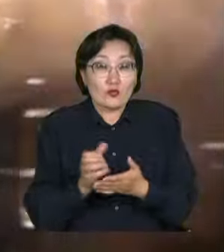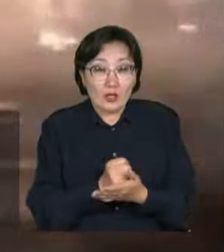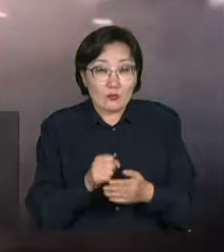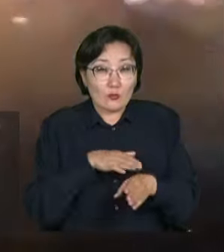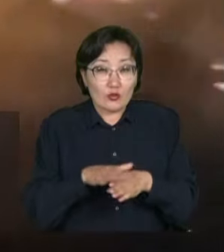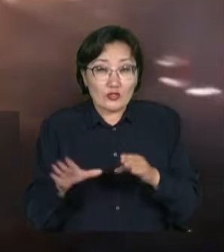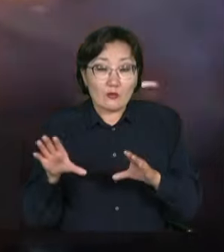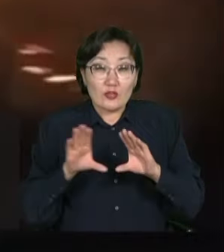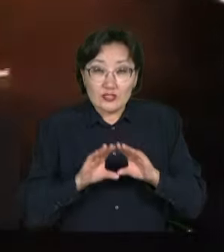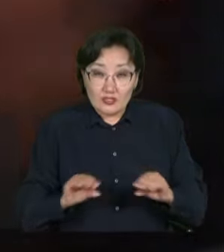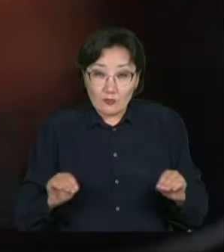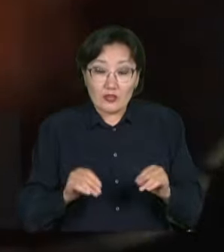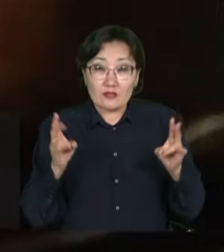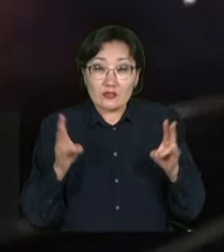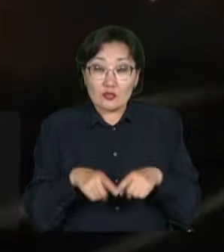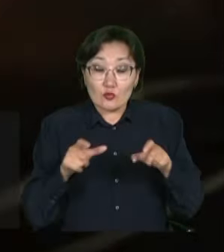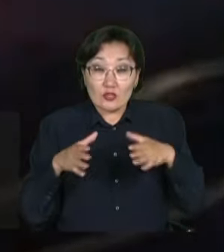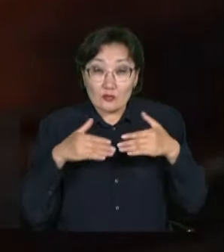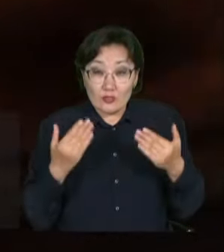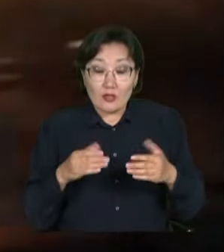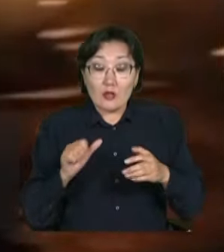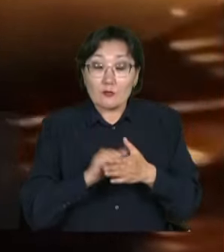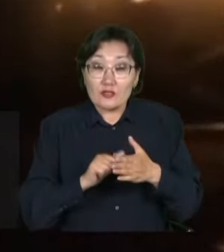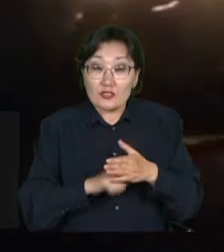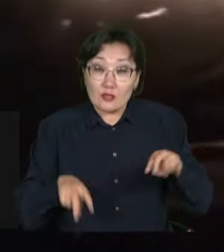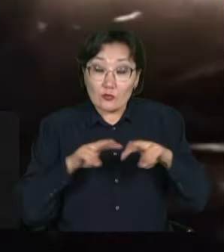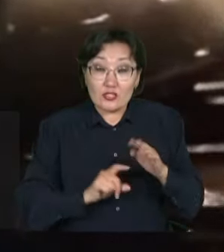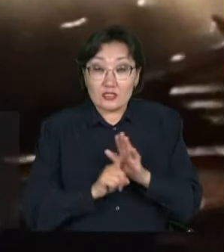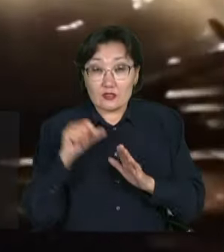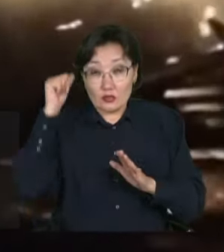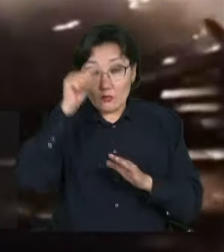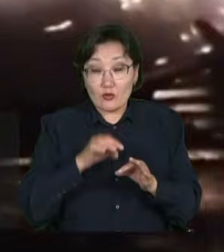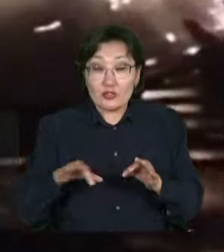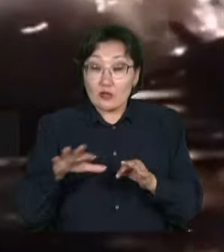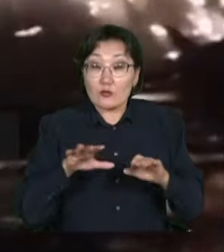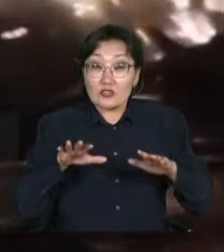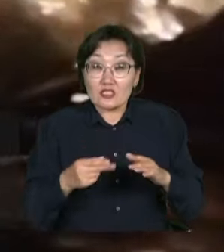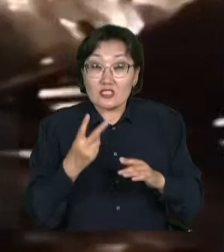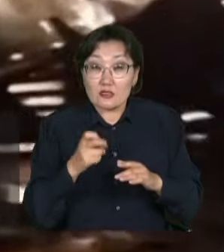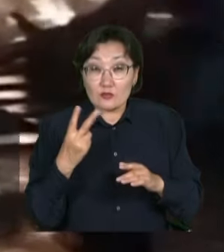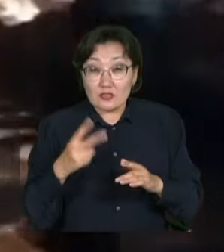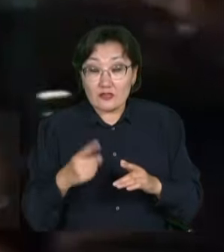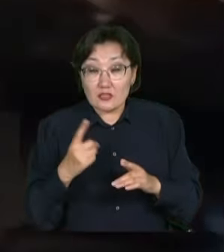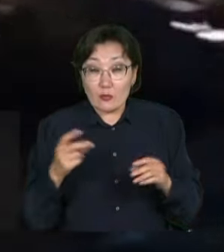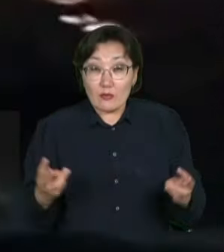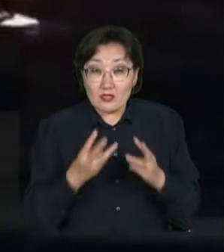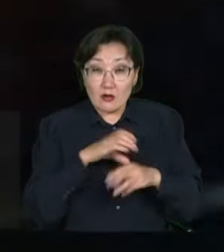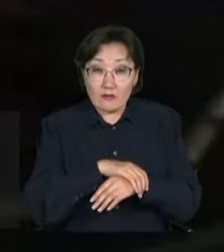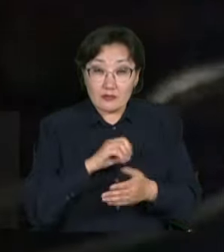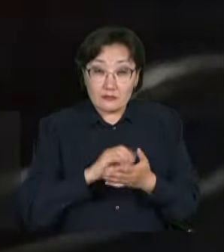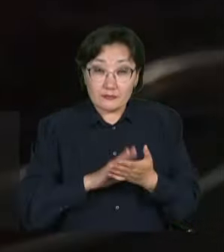ликвидировать. Пострадавших нет, причина устанавливается. Отмечу, с начала года в регионе произошел 221 пожар.